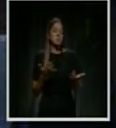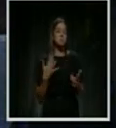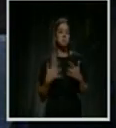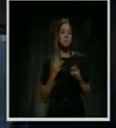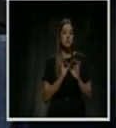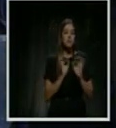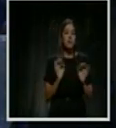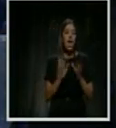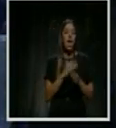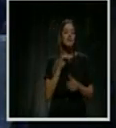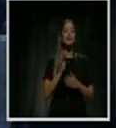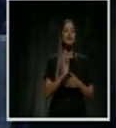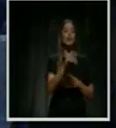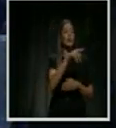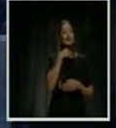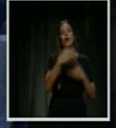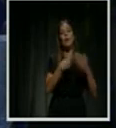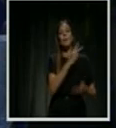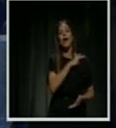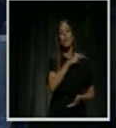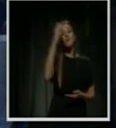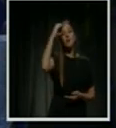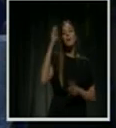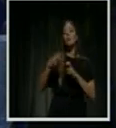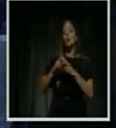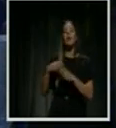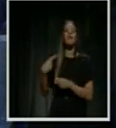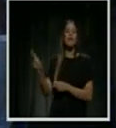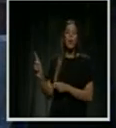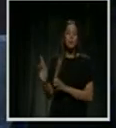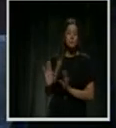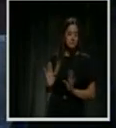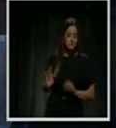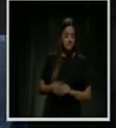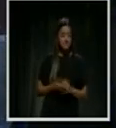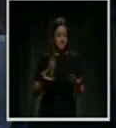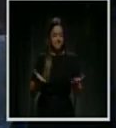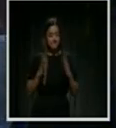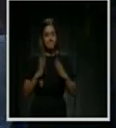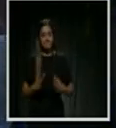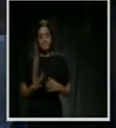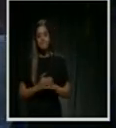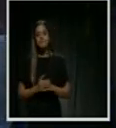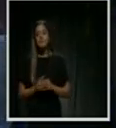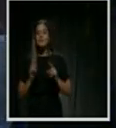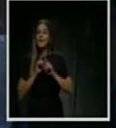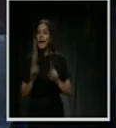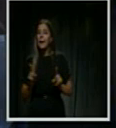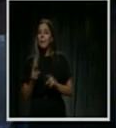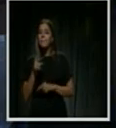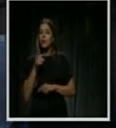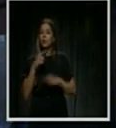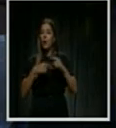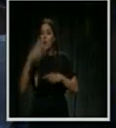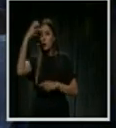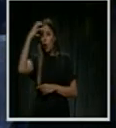għal ħadd ieħor. Ma jimpurtax, naffaċċjawha wkoll. Imma tiġix tgħidli mbagħad tidħol